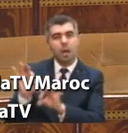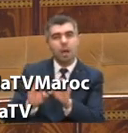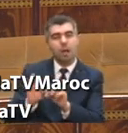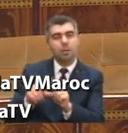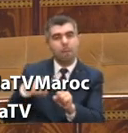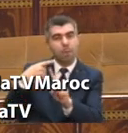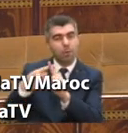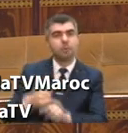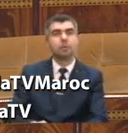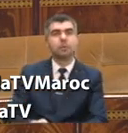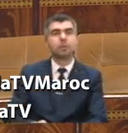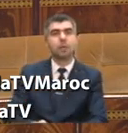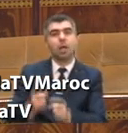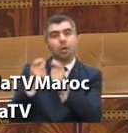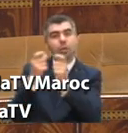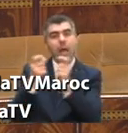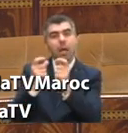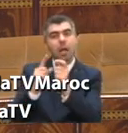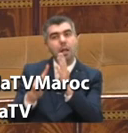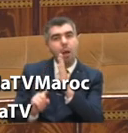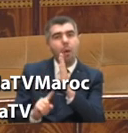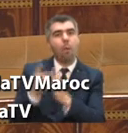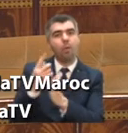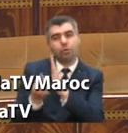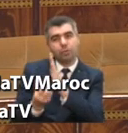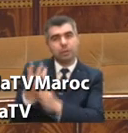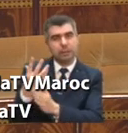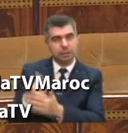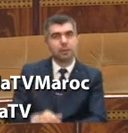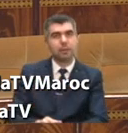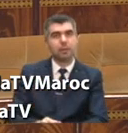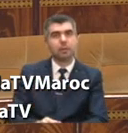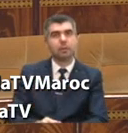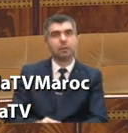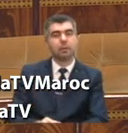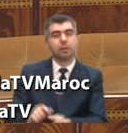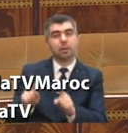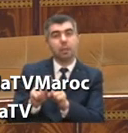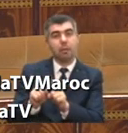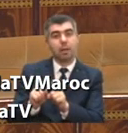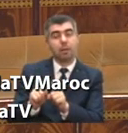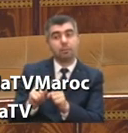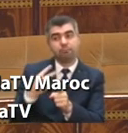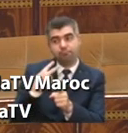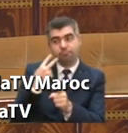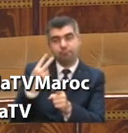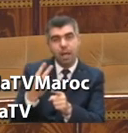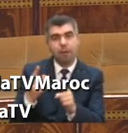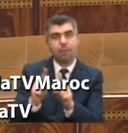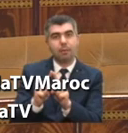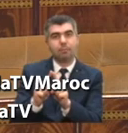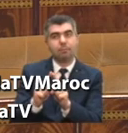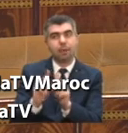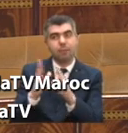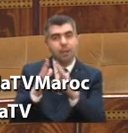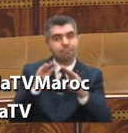بالنسبة للمقاولات الناشئة التي وجدت نفسها في وضعية استثنائية غير قادرة